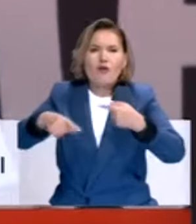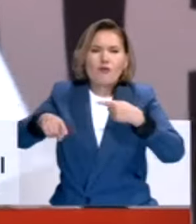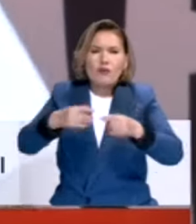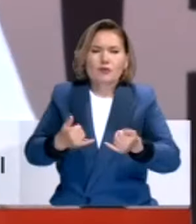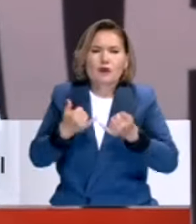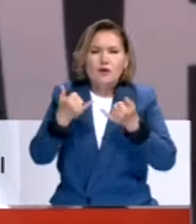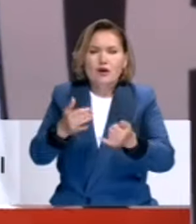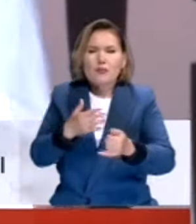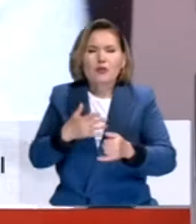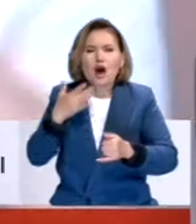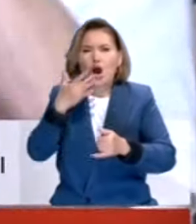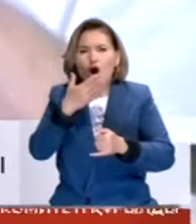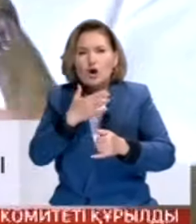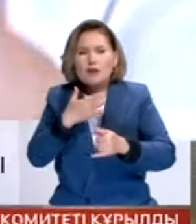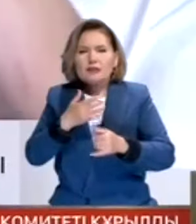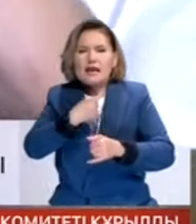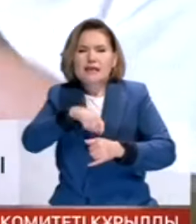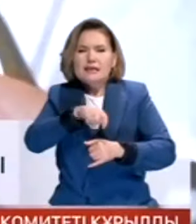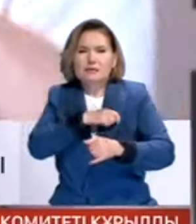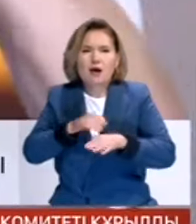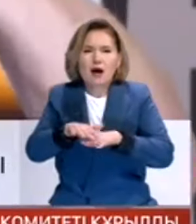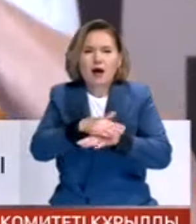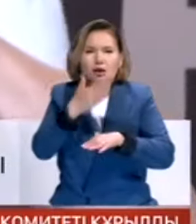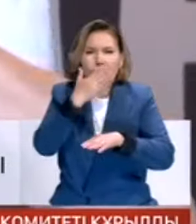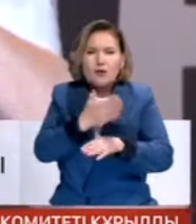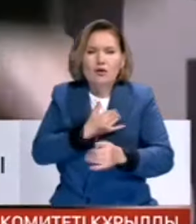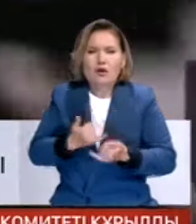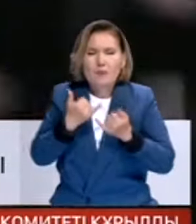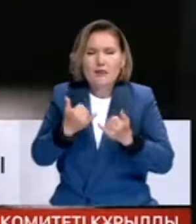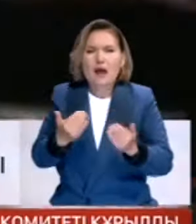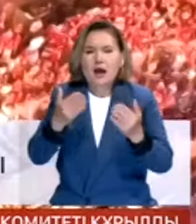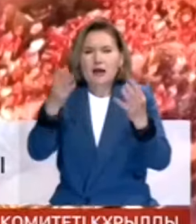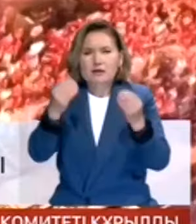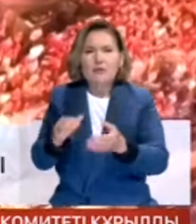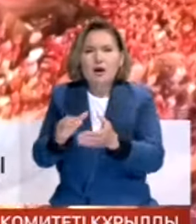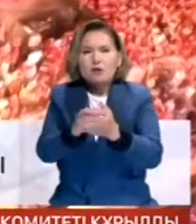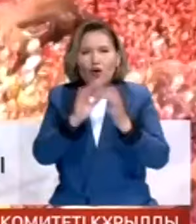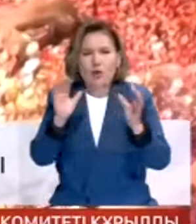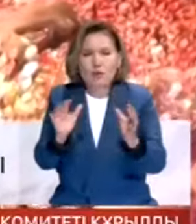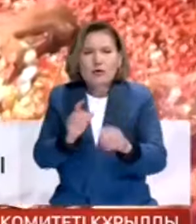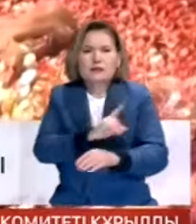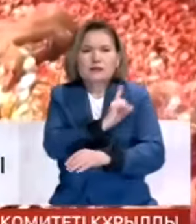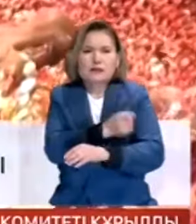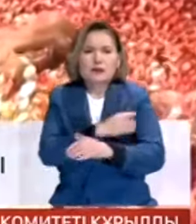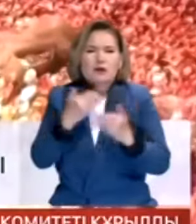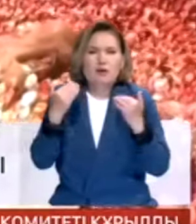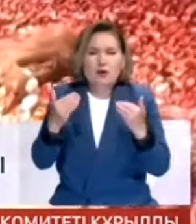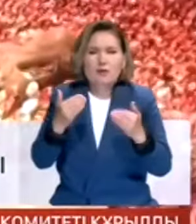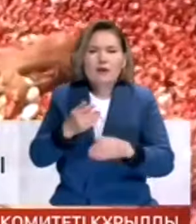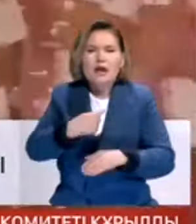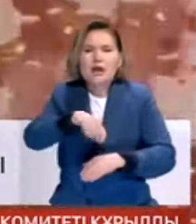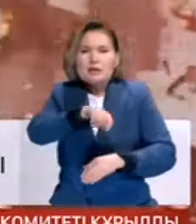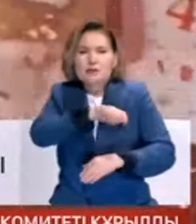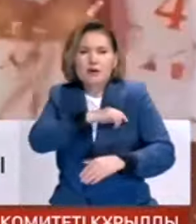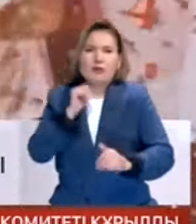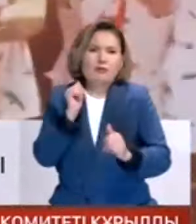Осы ұлт үшін, Испания үшін осындай болып қала берекші. Біз қазіргідей бір тұтас болсақ, күштірекпіз. Жасасын